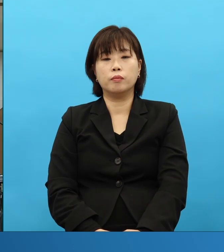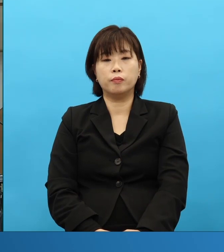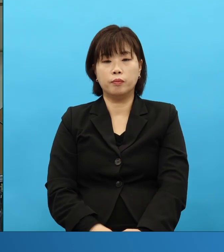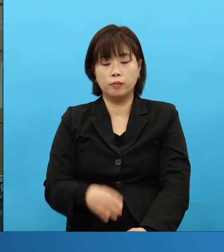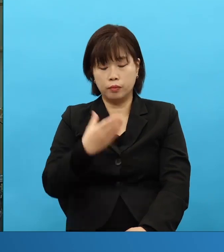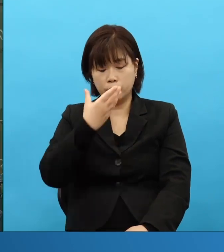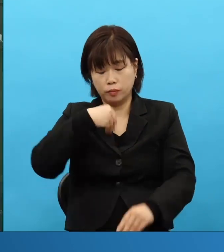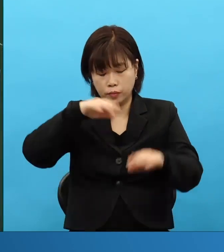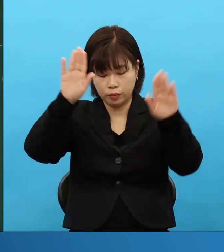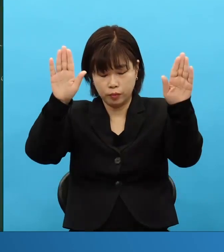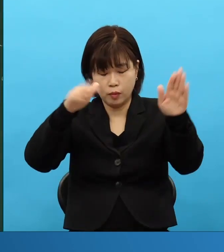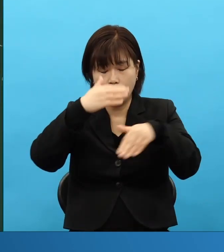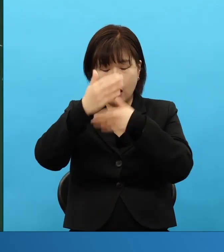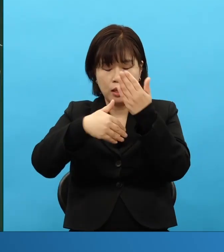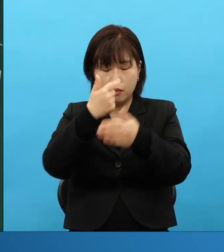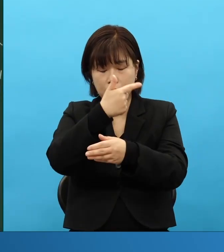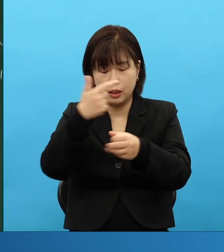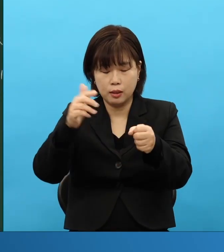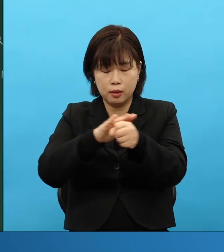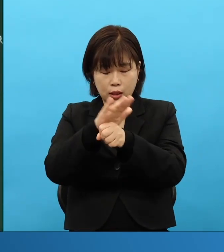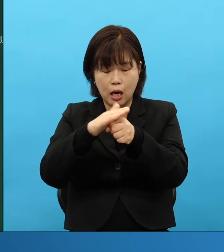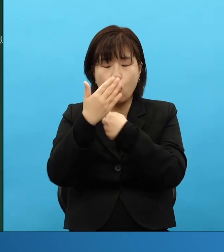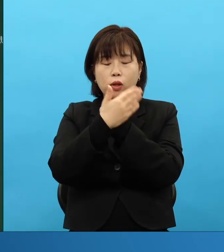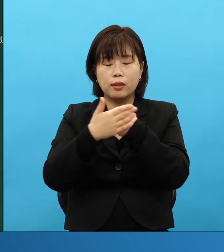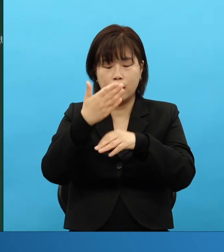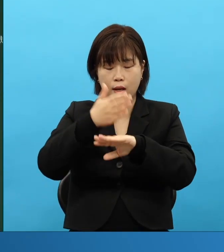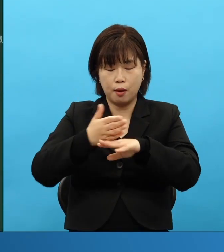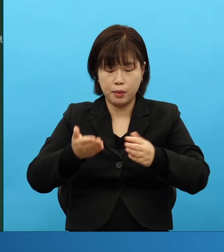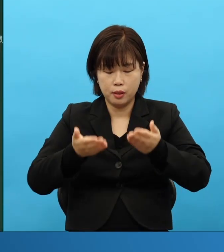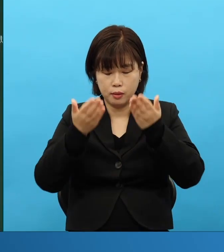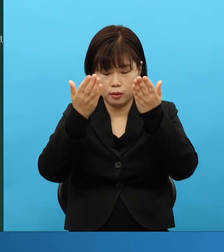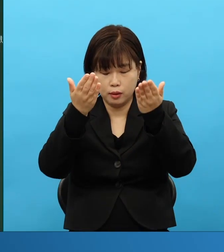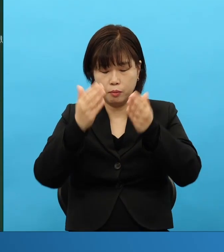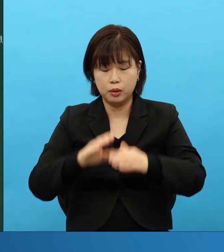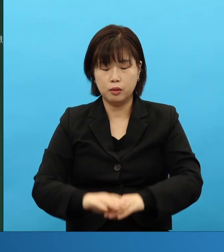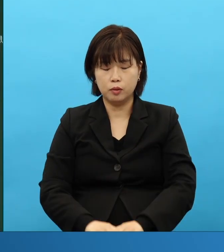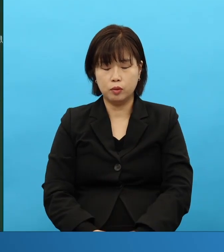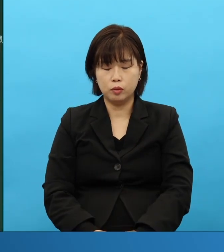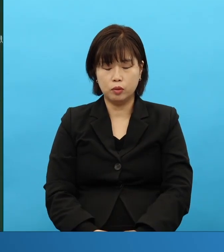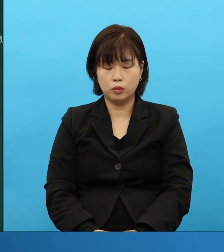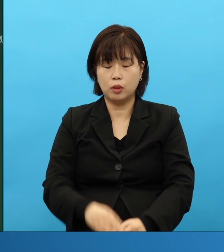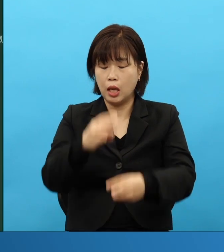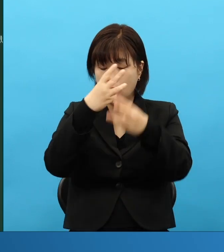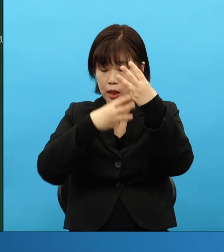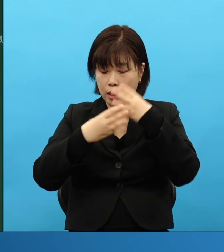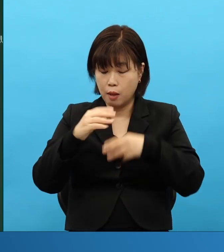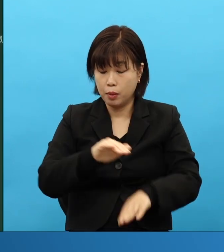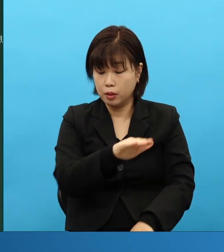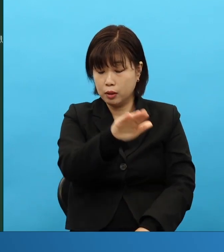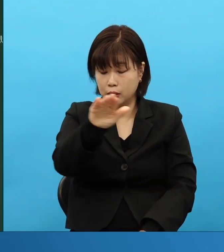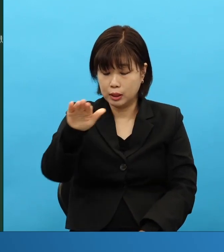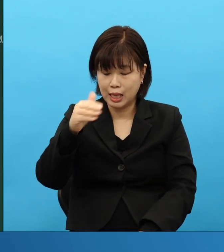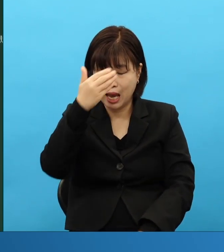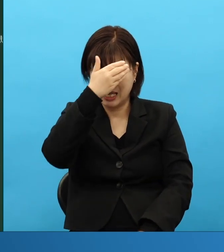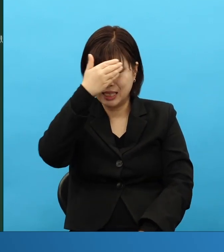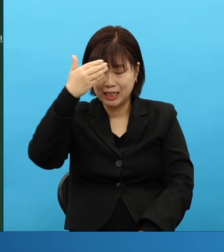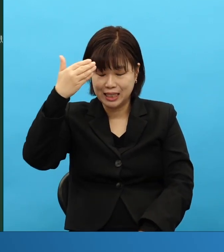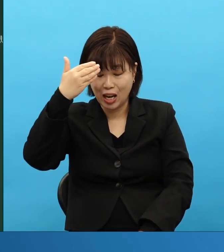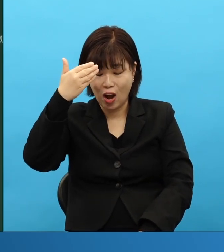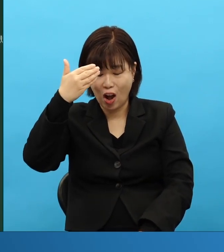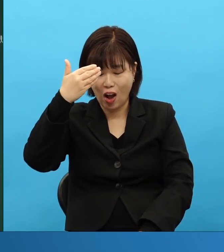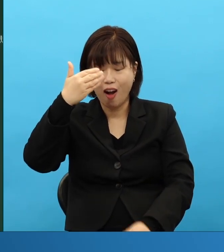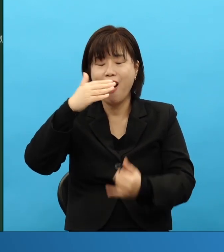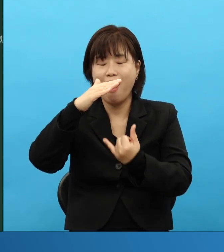하나님의 크신 사랑과 은혜를 감사합니다. Lord, we thank you for your great love and your grace. 우리 렘넌트 종신 종강과